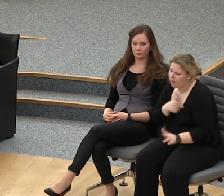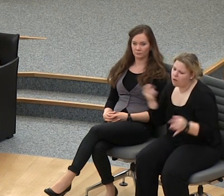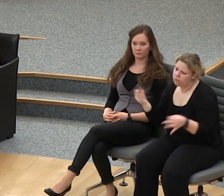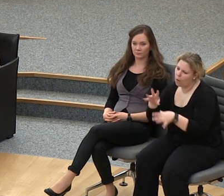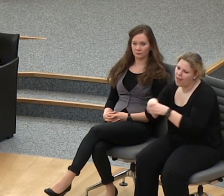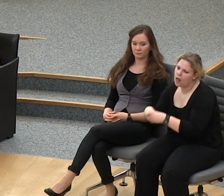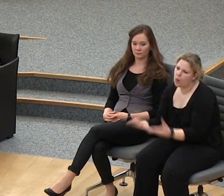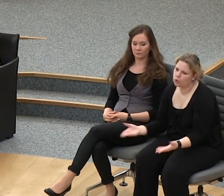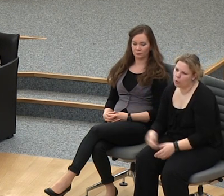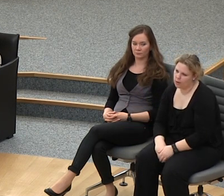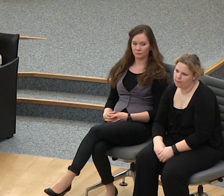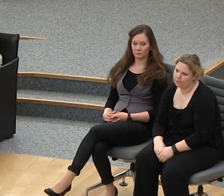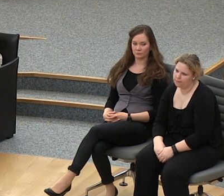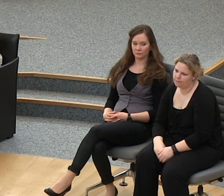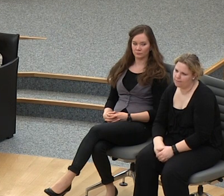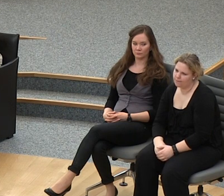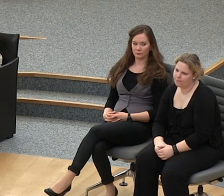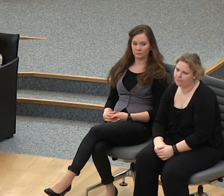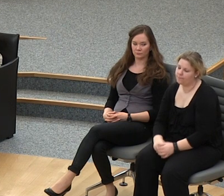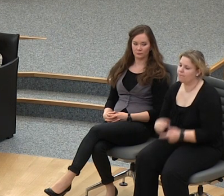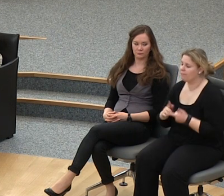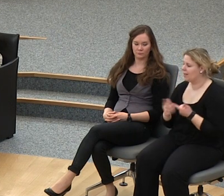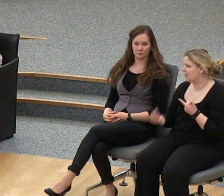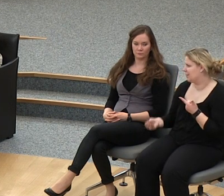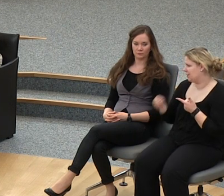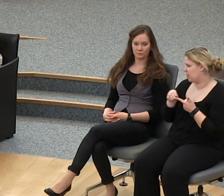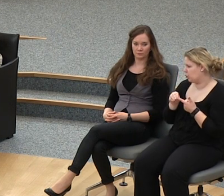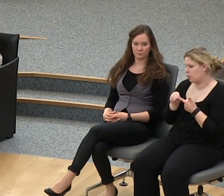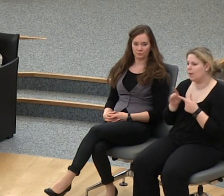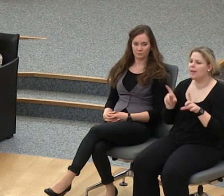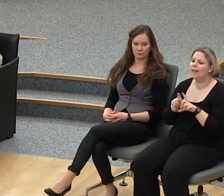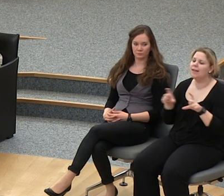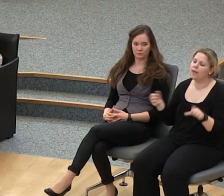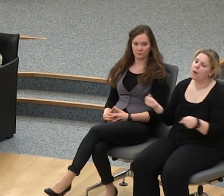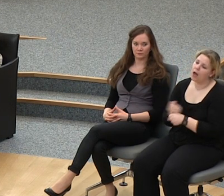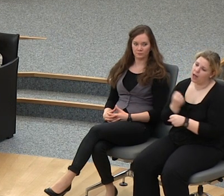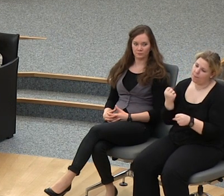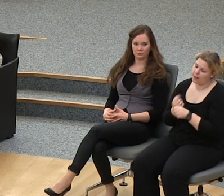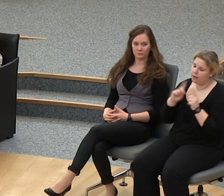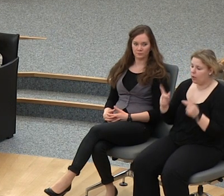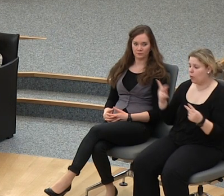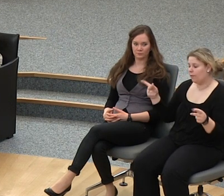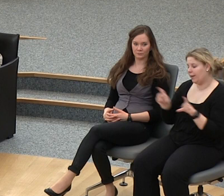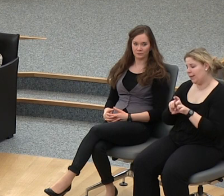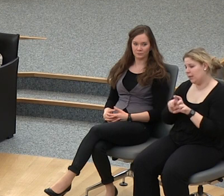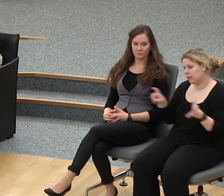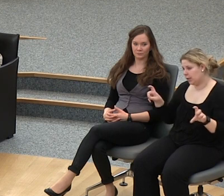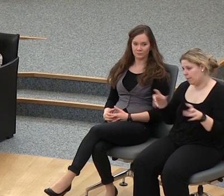ist. Wir beschäftigen uns darüber hinaus mit dem Thema Arbeit. Hier sind ja auch